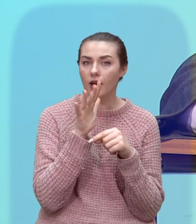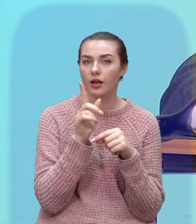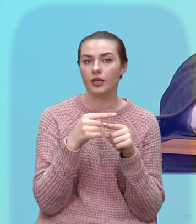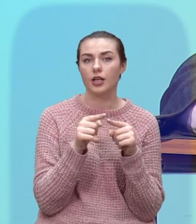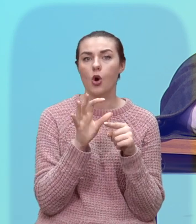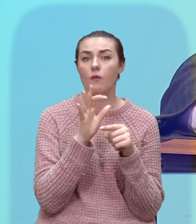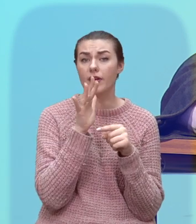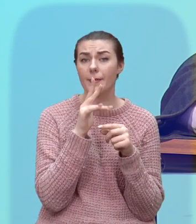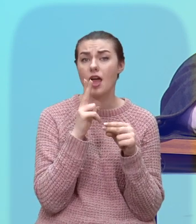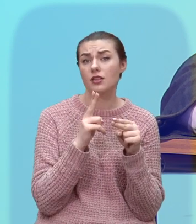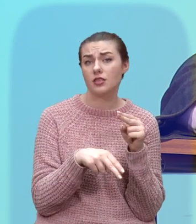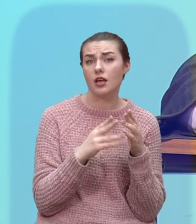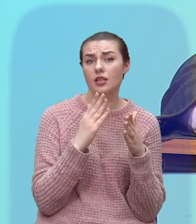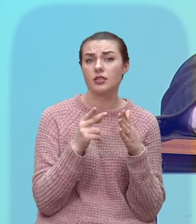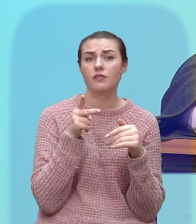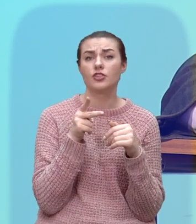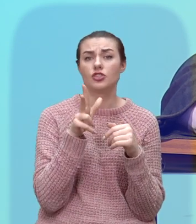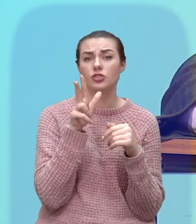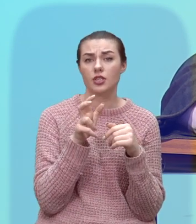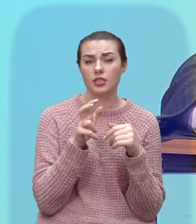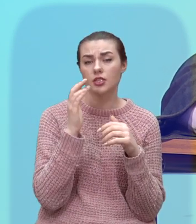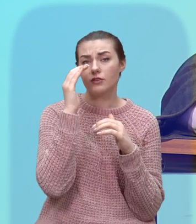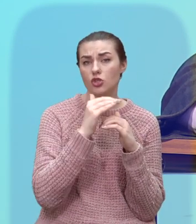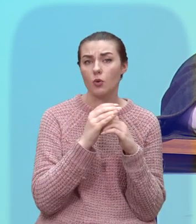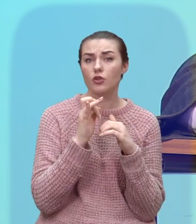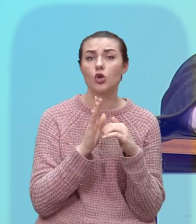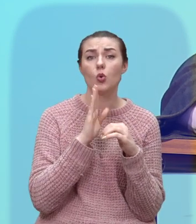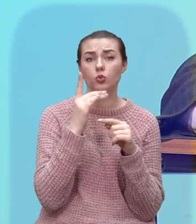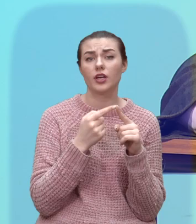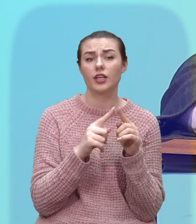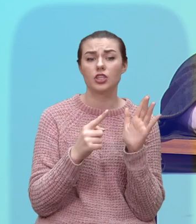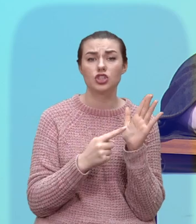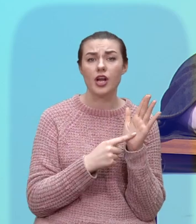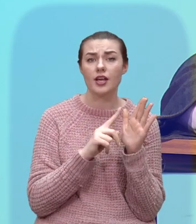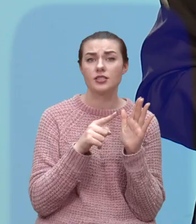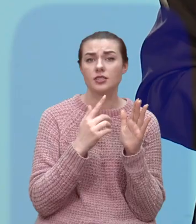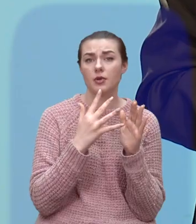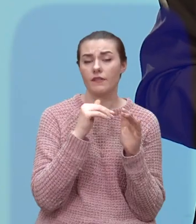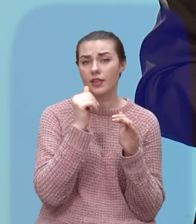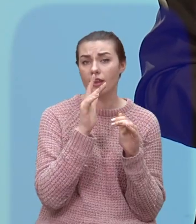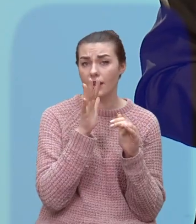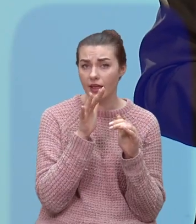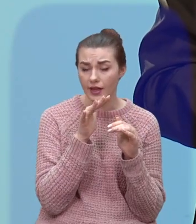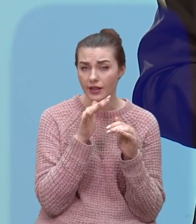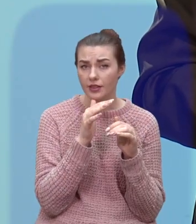племенах или о времени конца если 2300 вечеров удар это шесть с половиной лет буквальных лет и